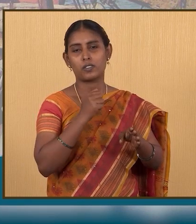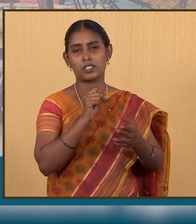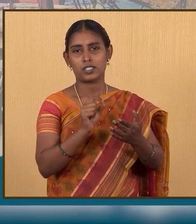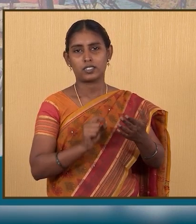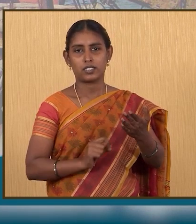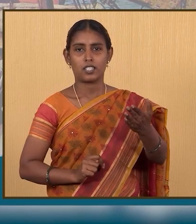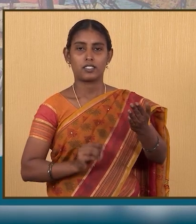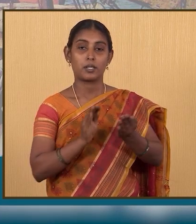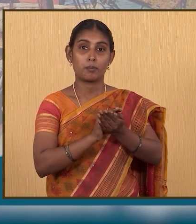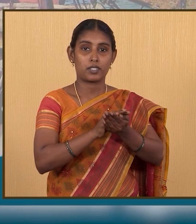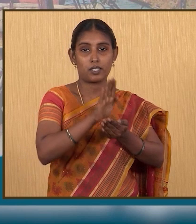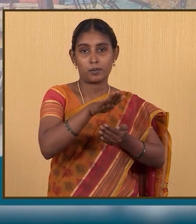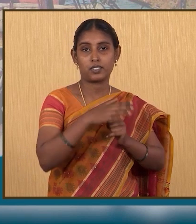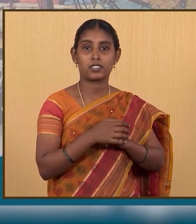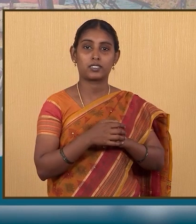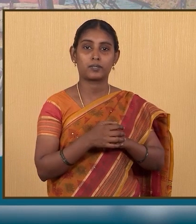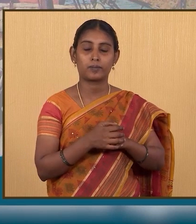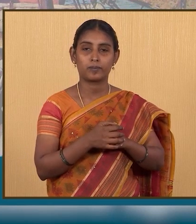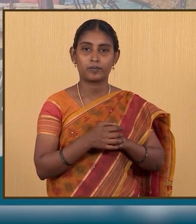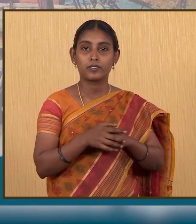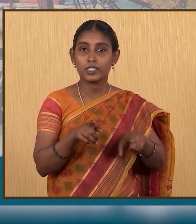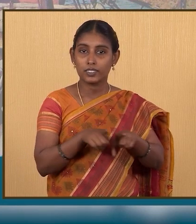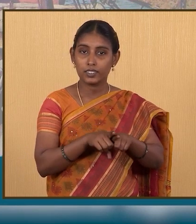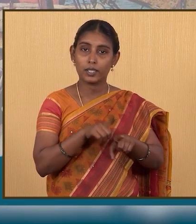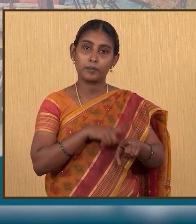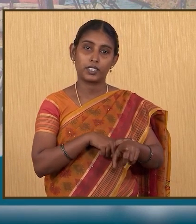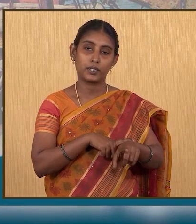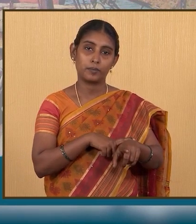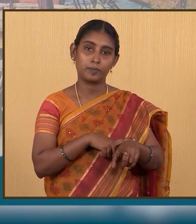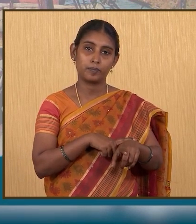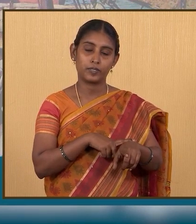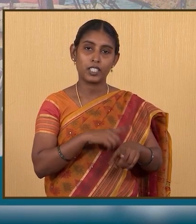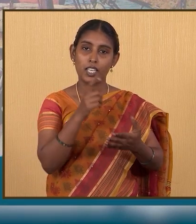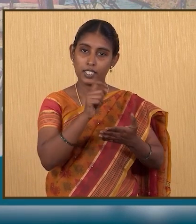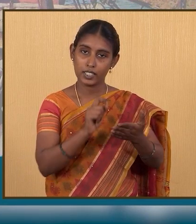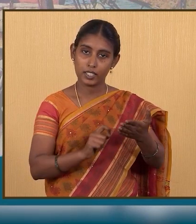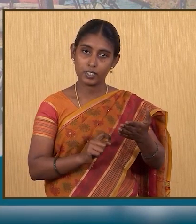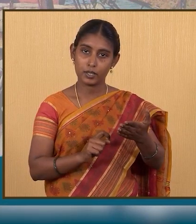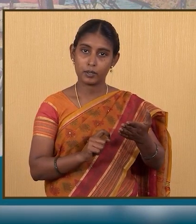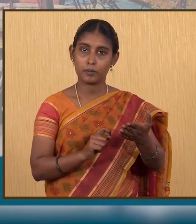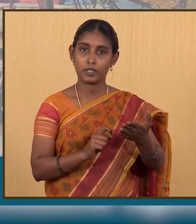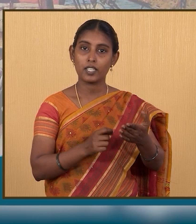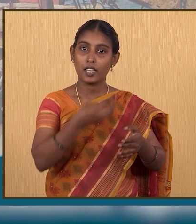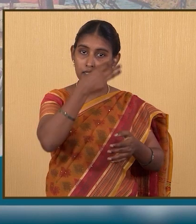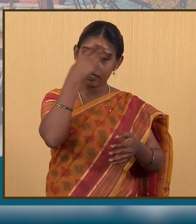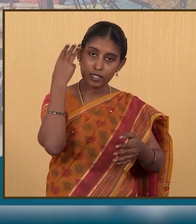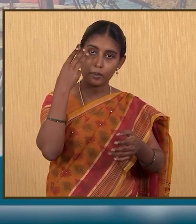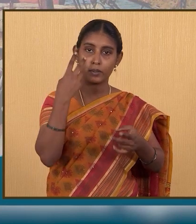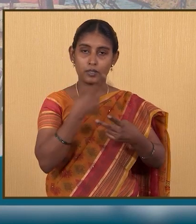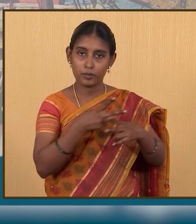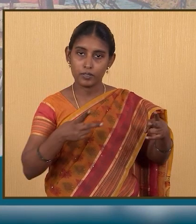அவரோட பதிவுகளில் குறிப்பிட்டிருக்காரு. சரி, அந்த காலகட்டத்தில் எழுதப்பட்ட